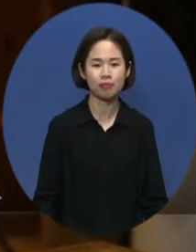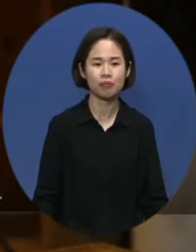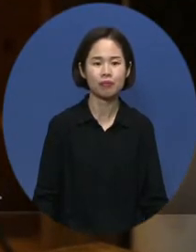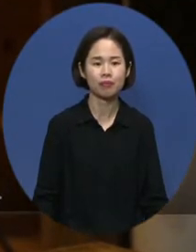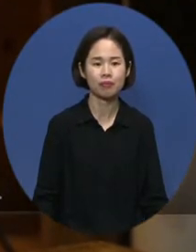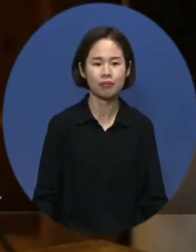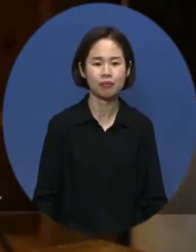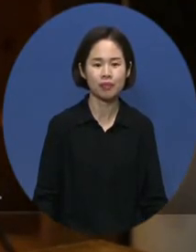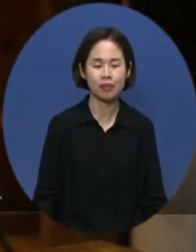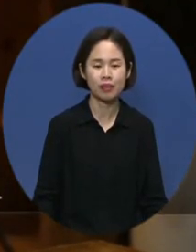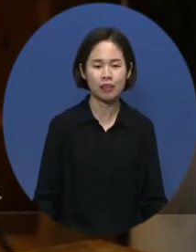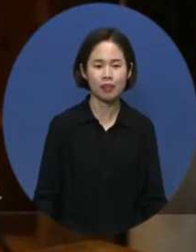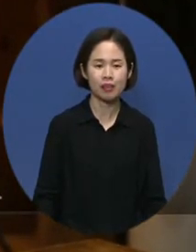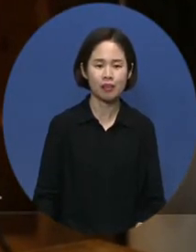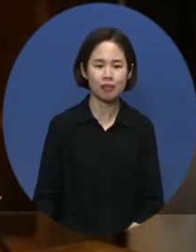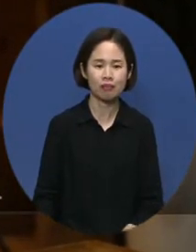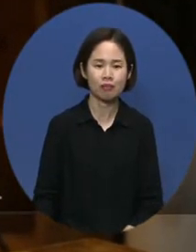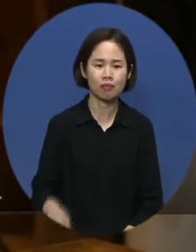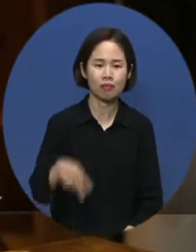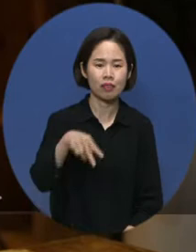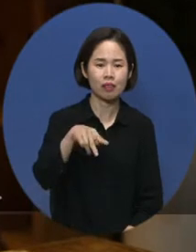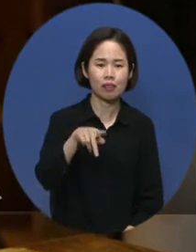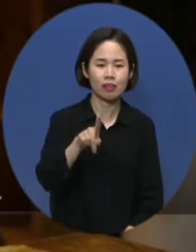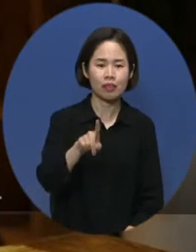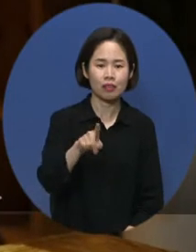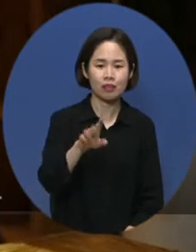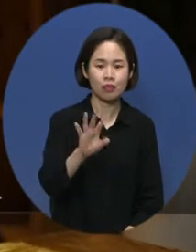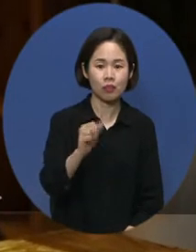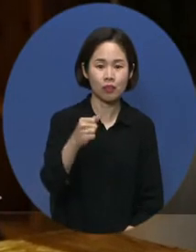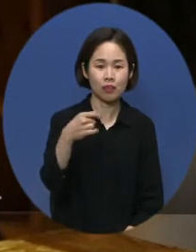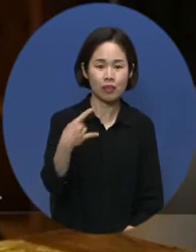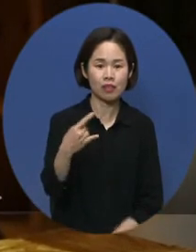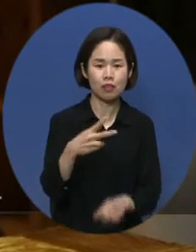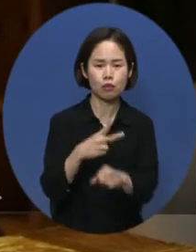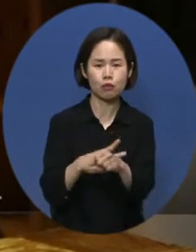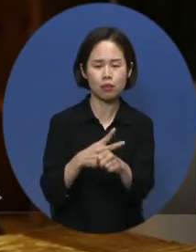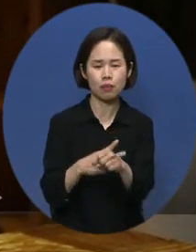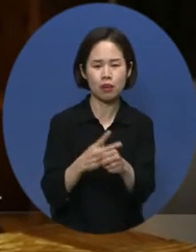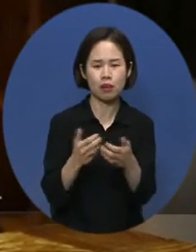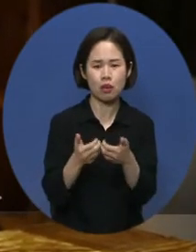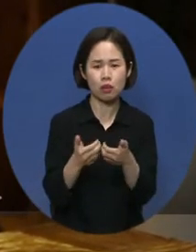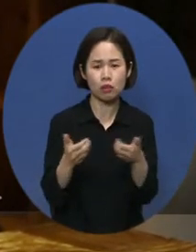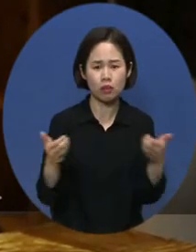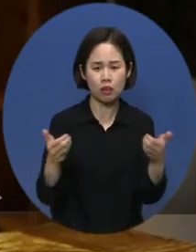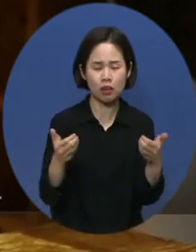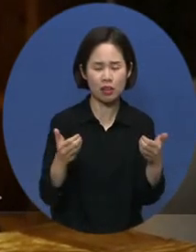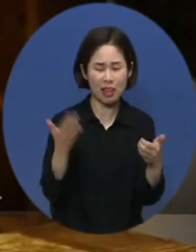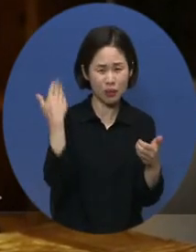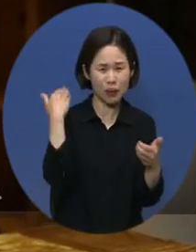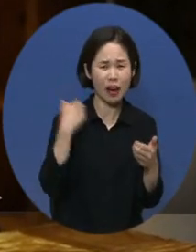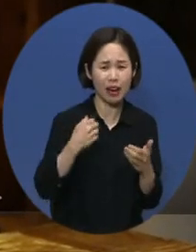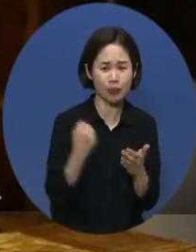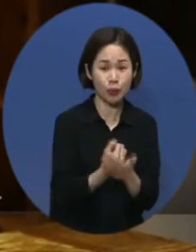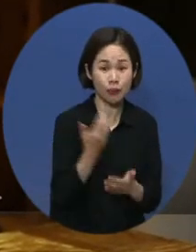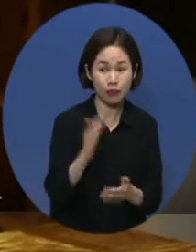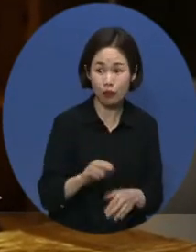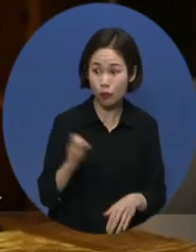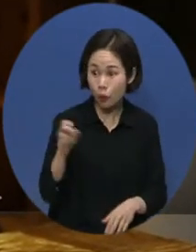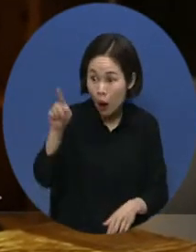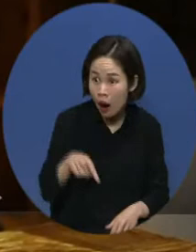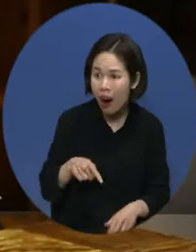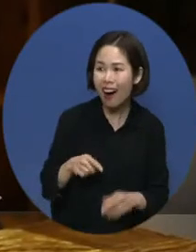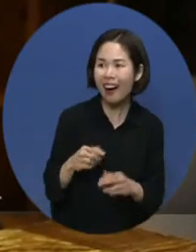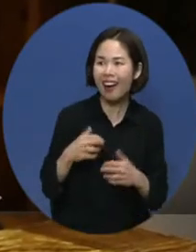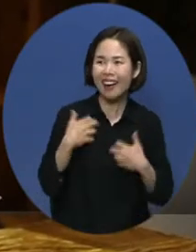마지막 날에 성희 선생님이랑 좀 헤어지는 게 아쉬웠는데 다시 성희 선생님이 오시니까 기분이